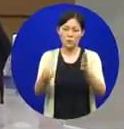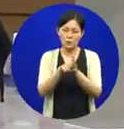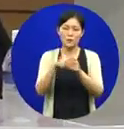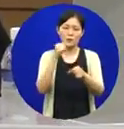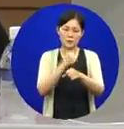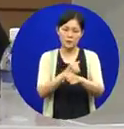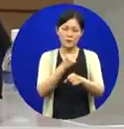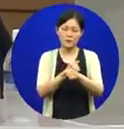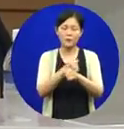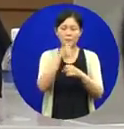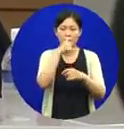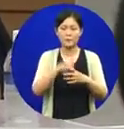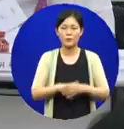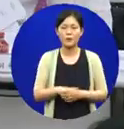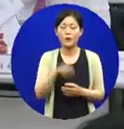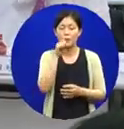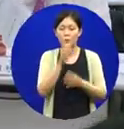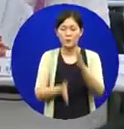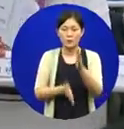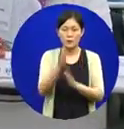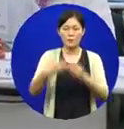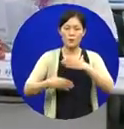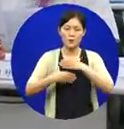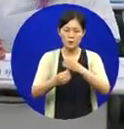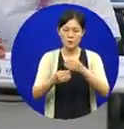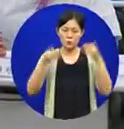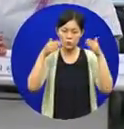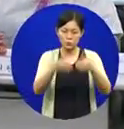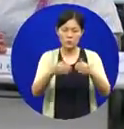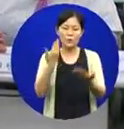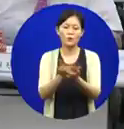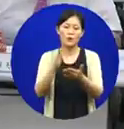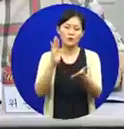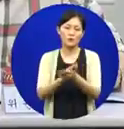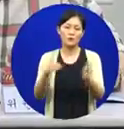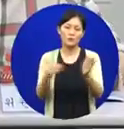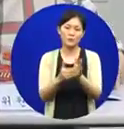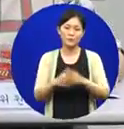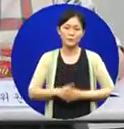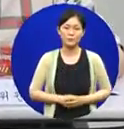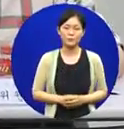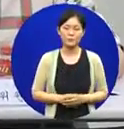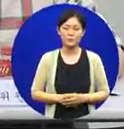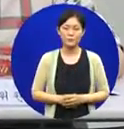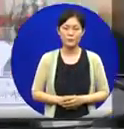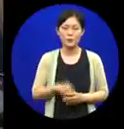확보하는 심의 규정 세부 지침 마련 등 시민 편의 향상에 중점을 두고 개정됐습니다.